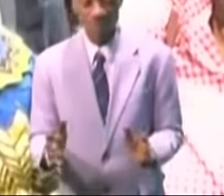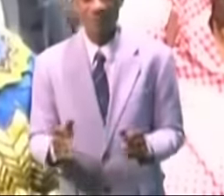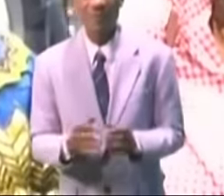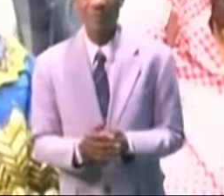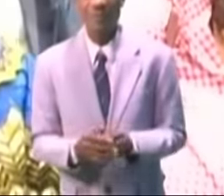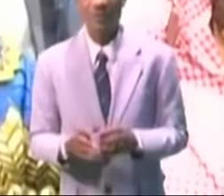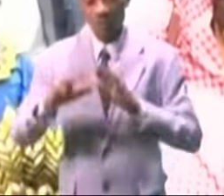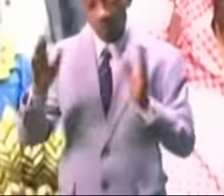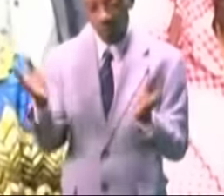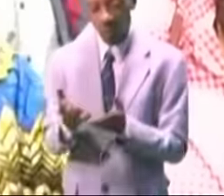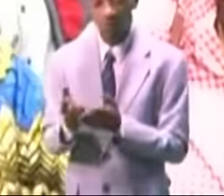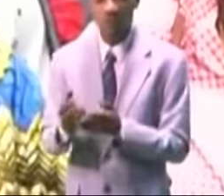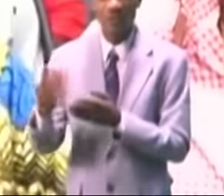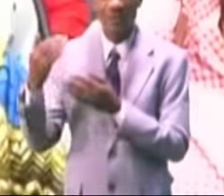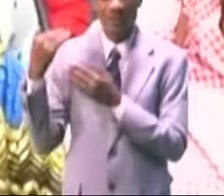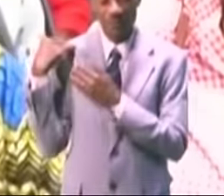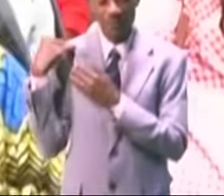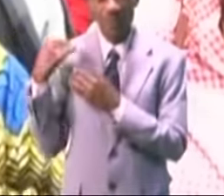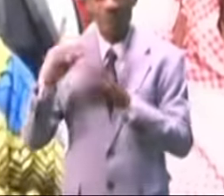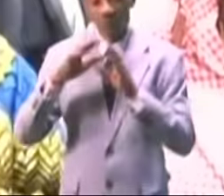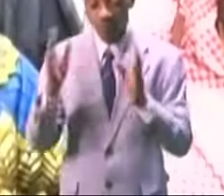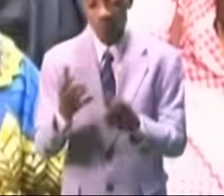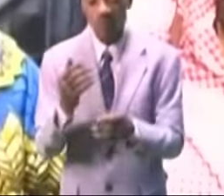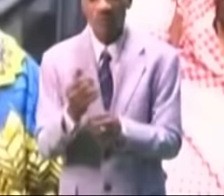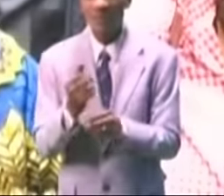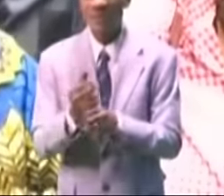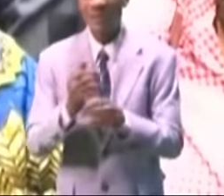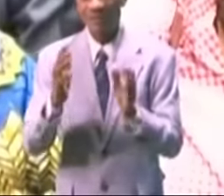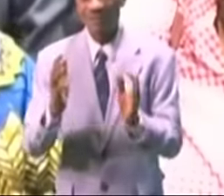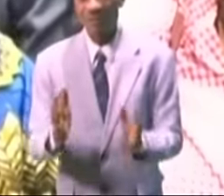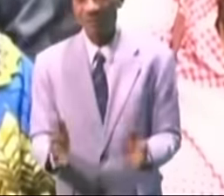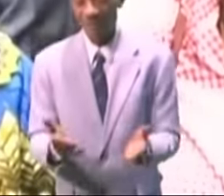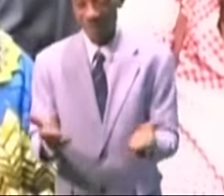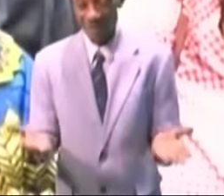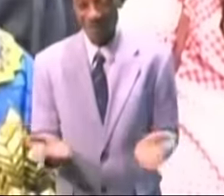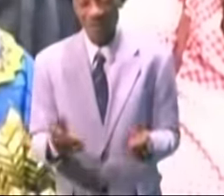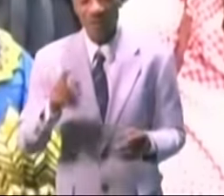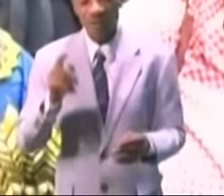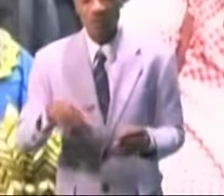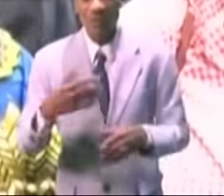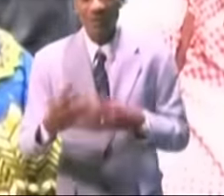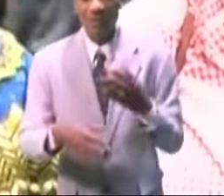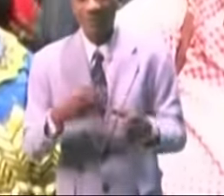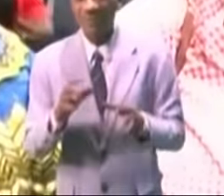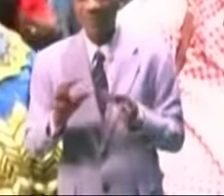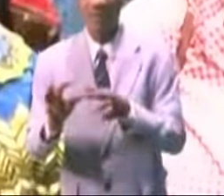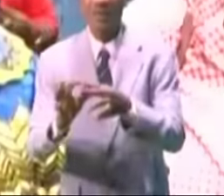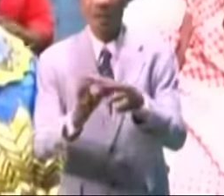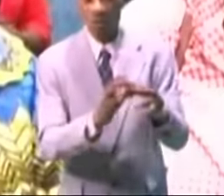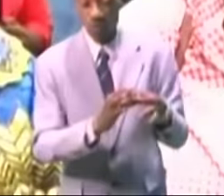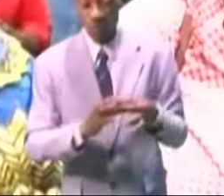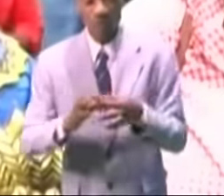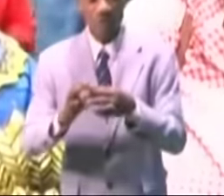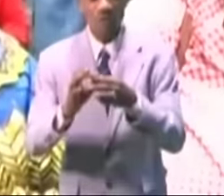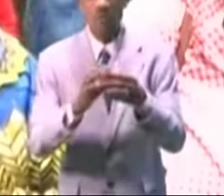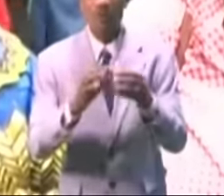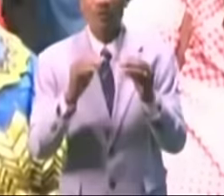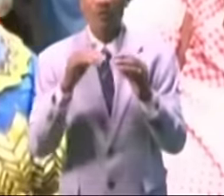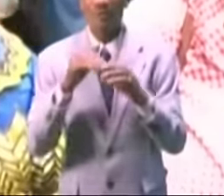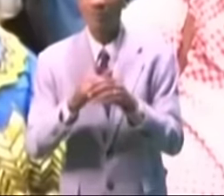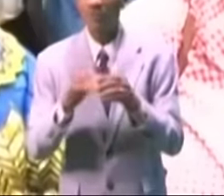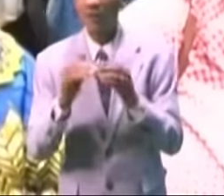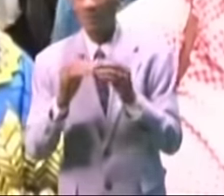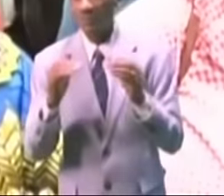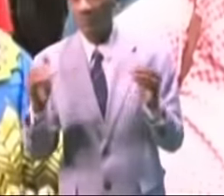une certaine convivialité dans la collaboration parce que nous sommes appelés à la fois le banc syndical